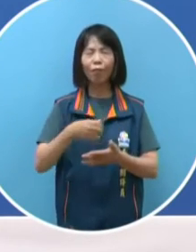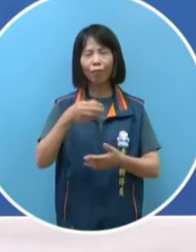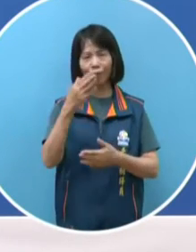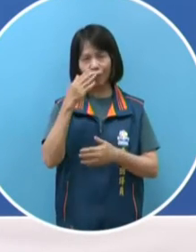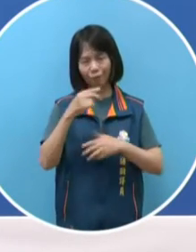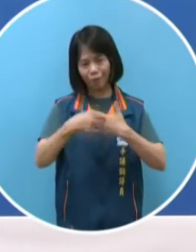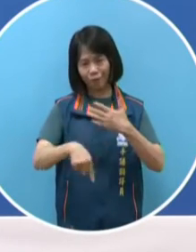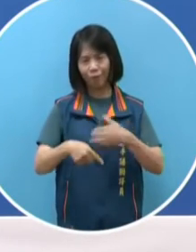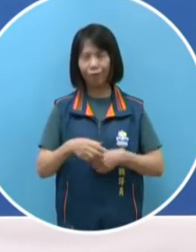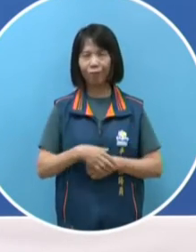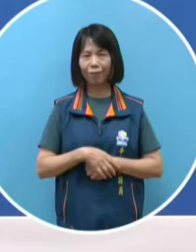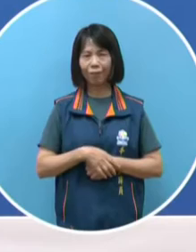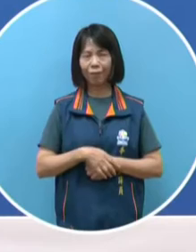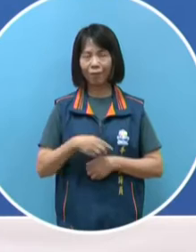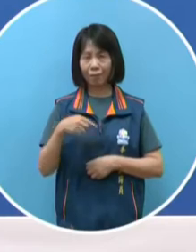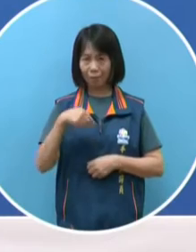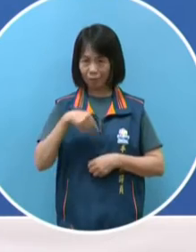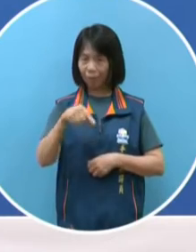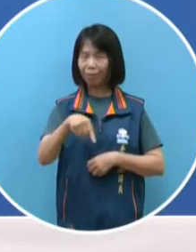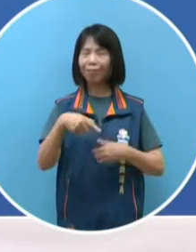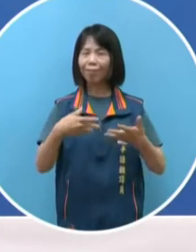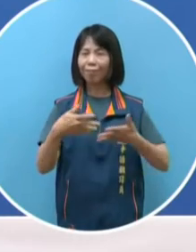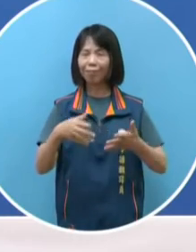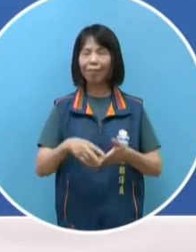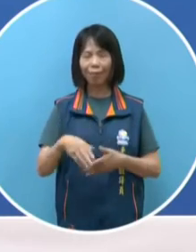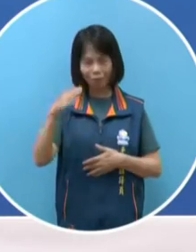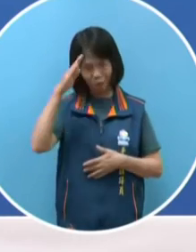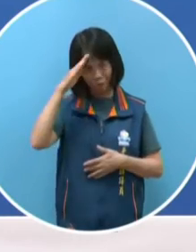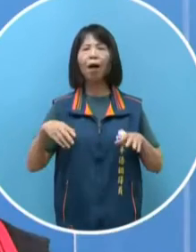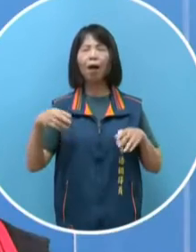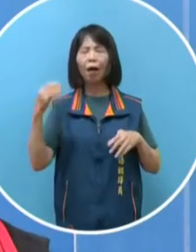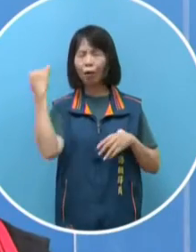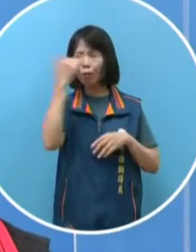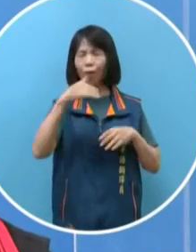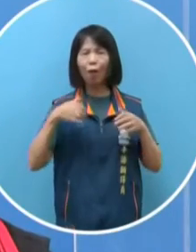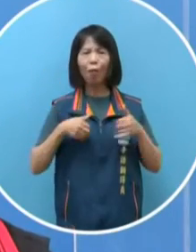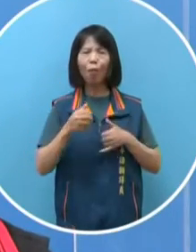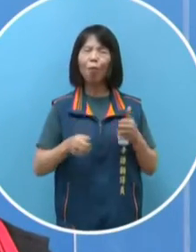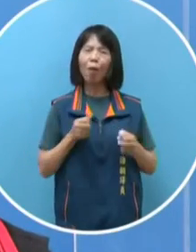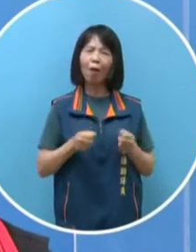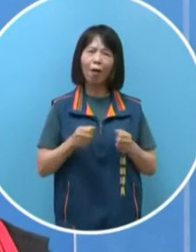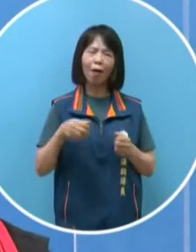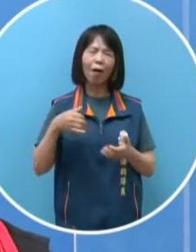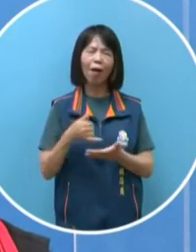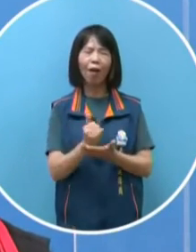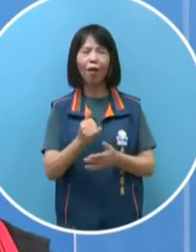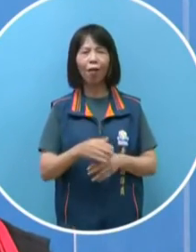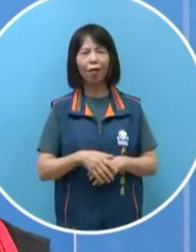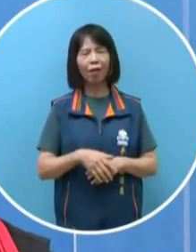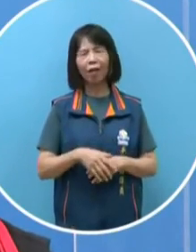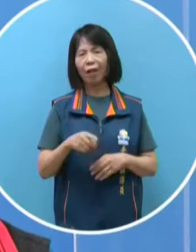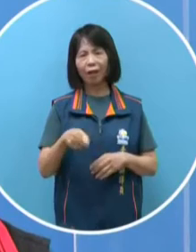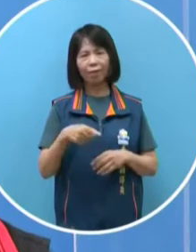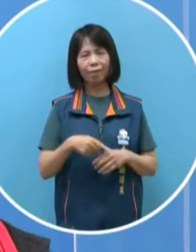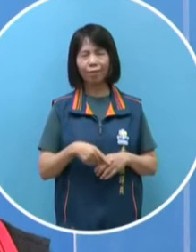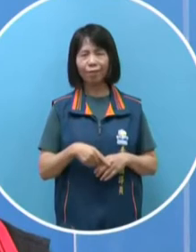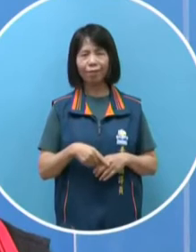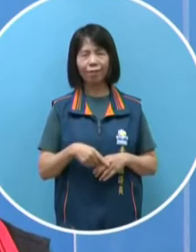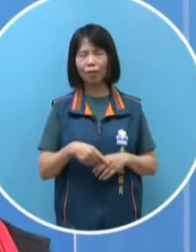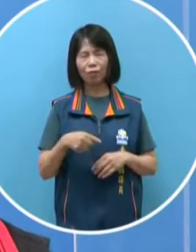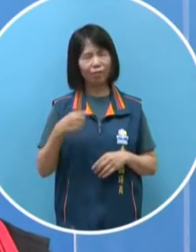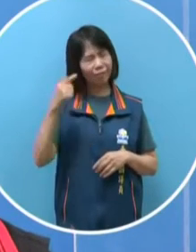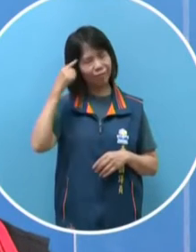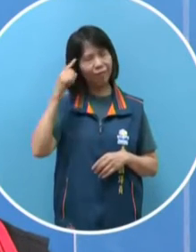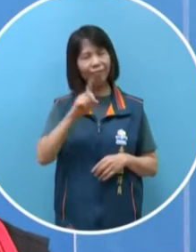来对于这个部分来抱歉的地方。 那我想我们真的是没有把事情做